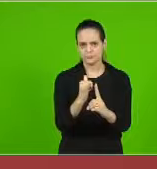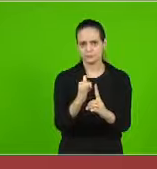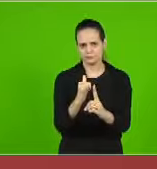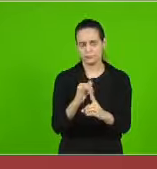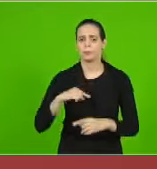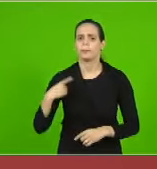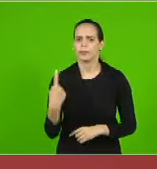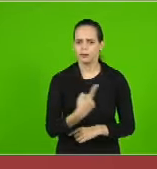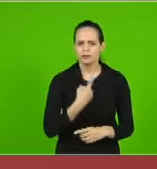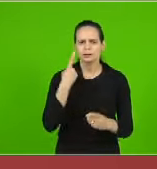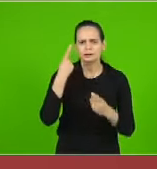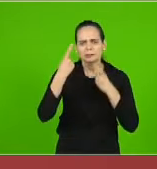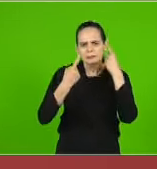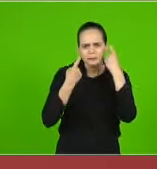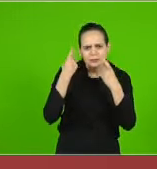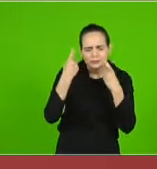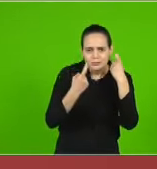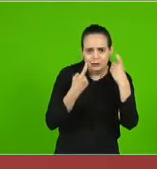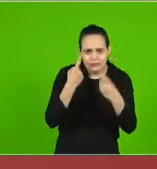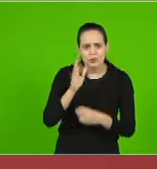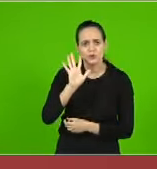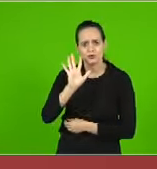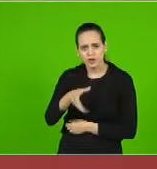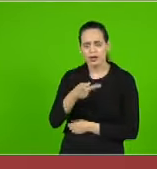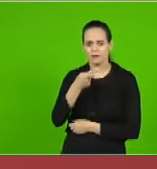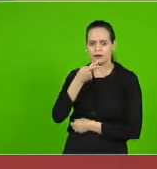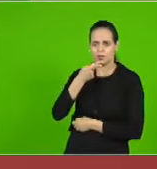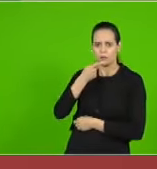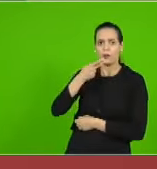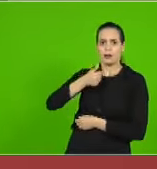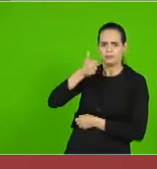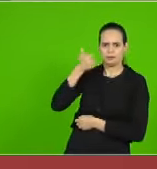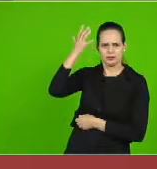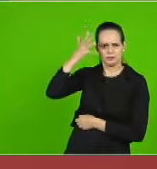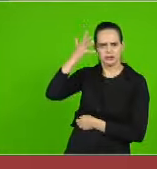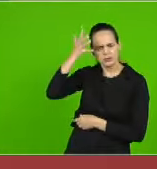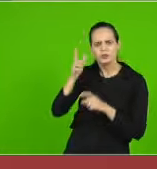было сказано. Как мы уже сказали в первом